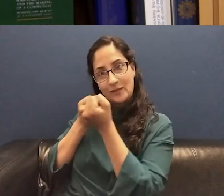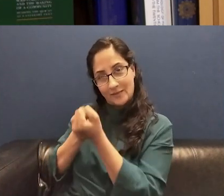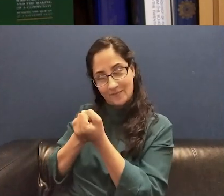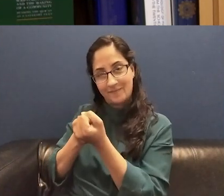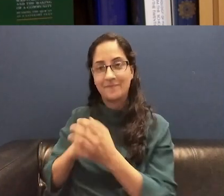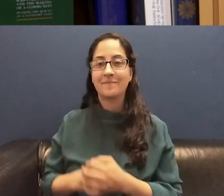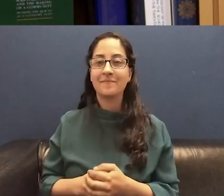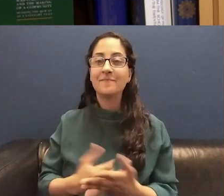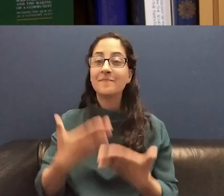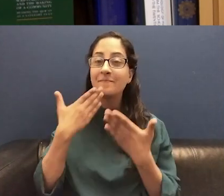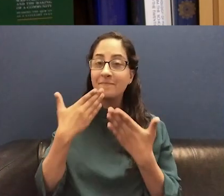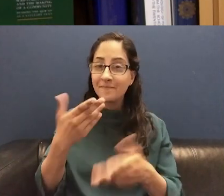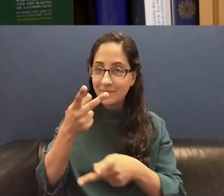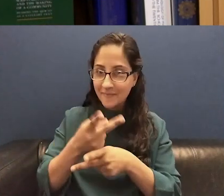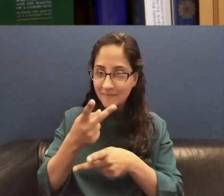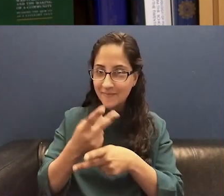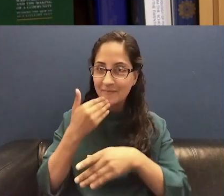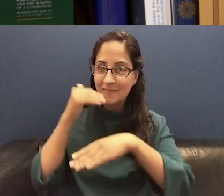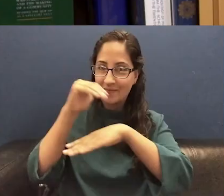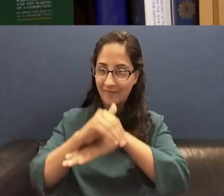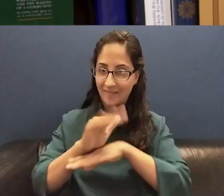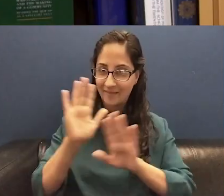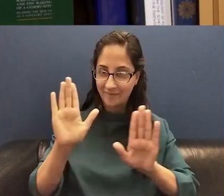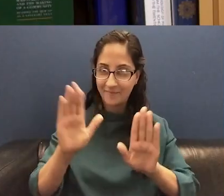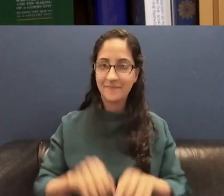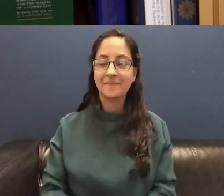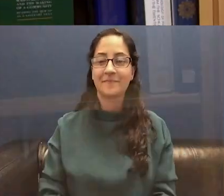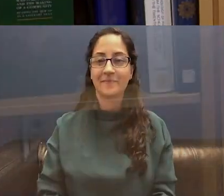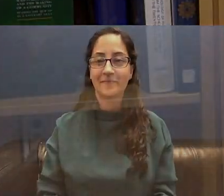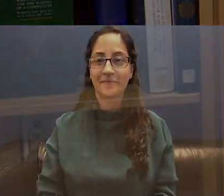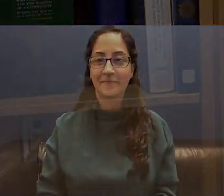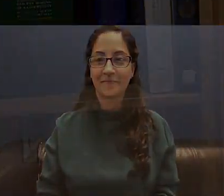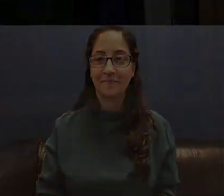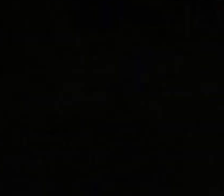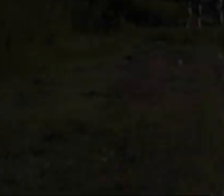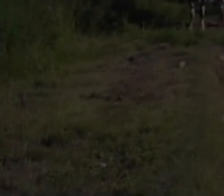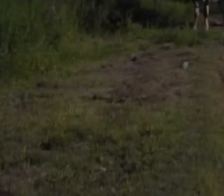to your continued support. Stay well and good night.